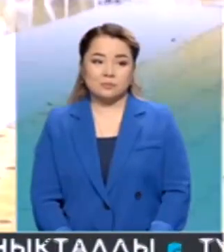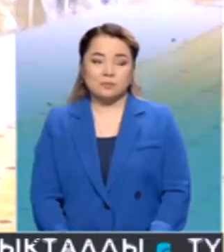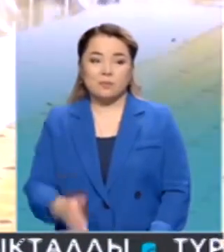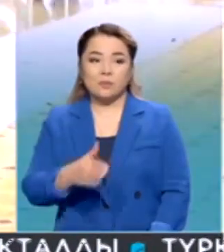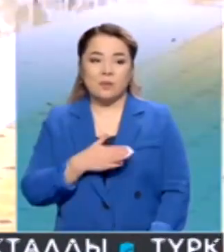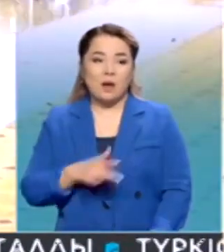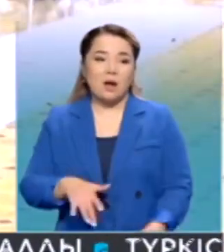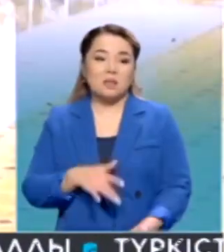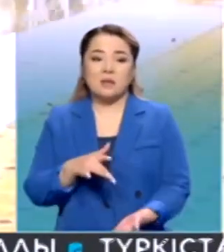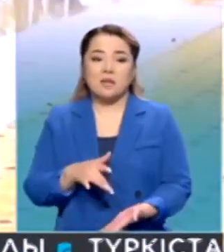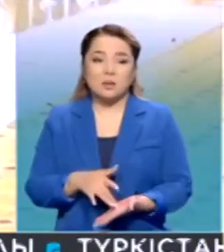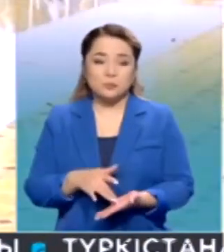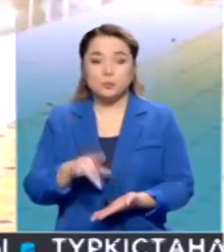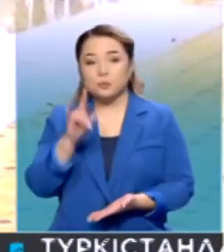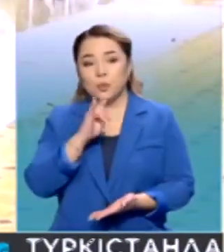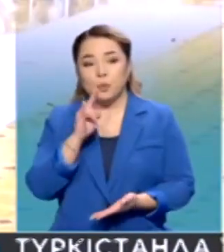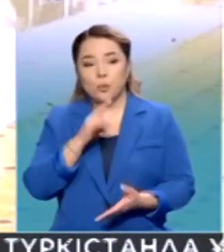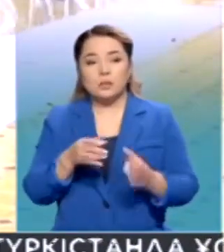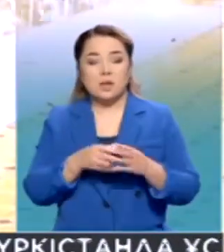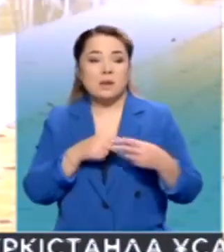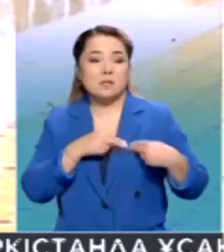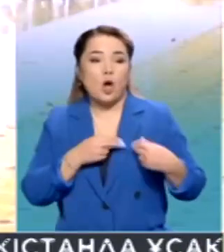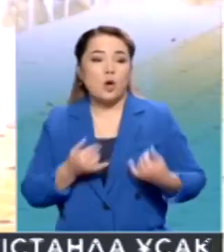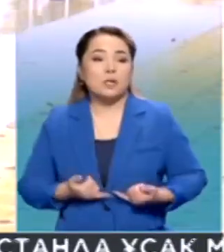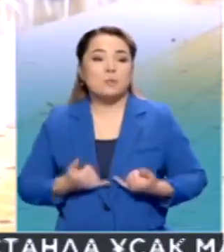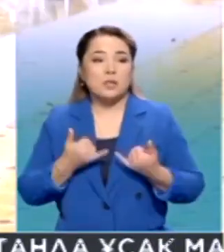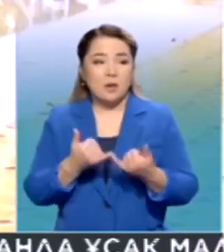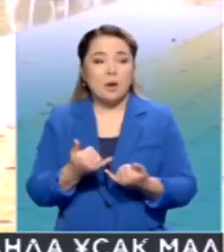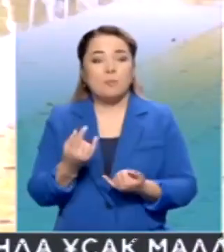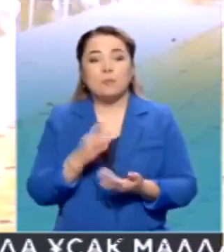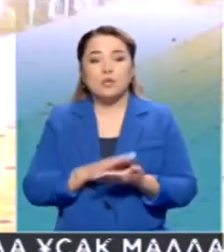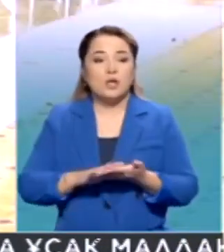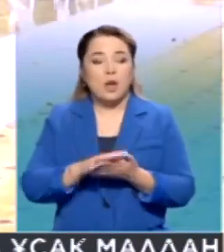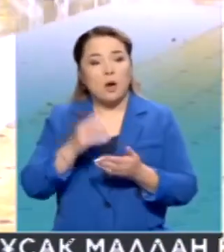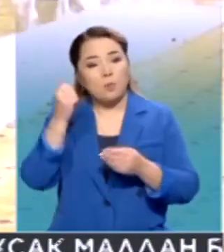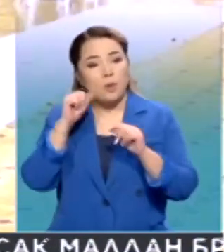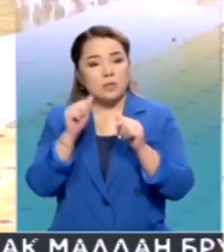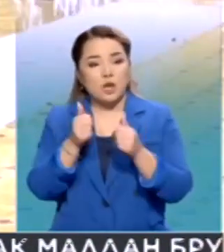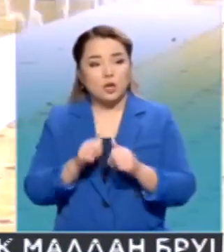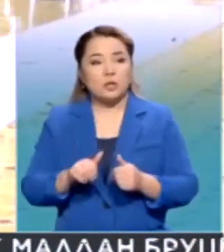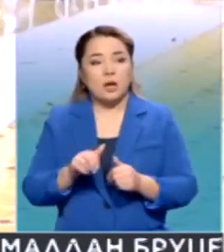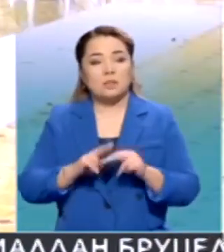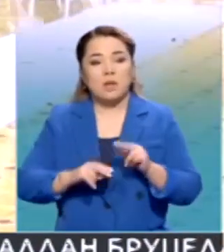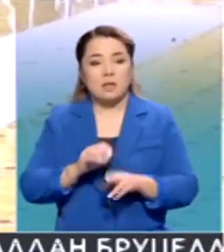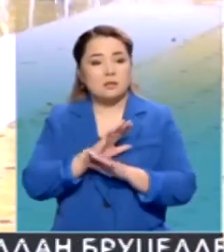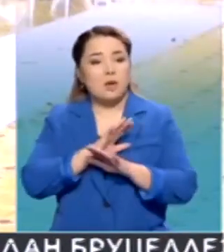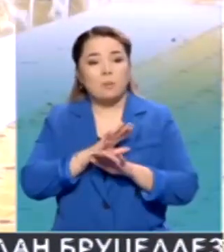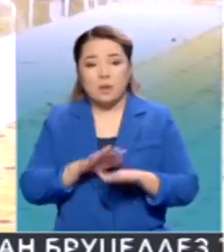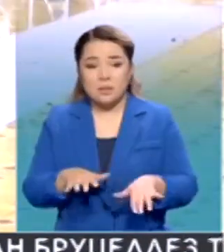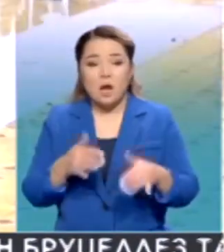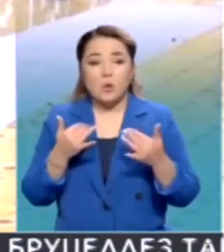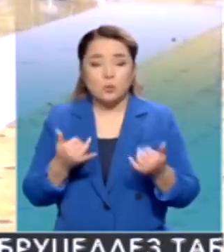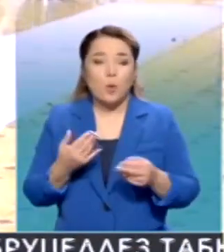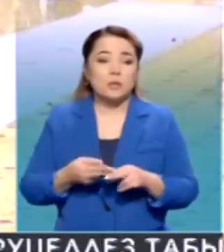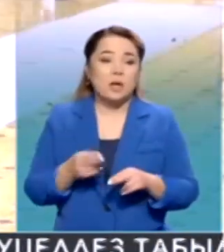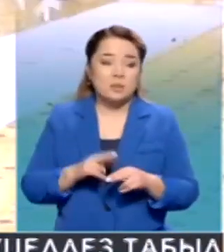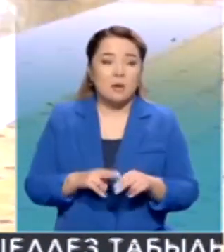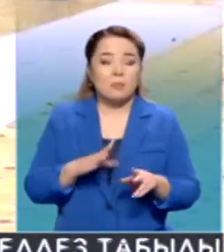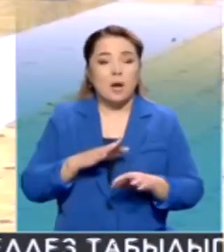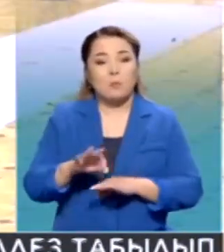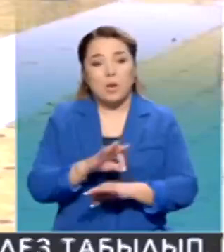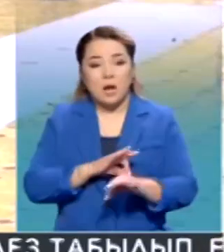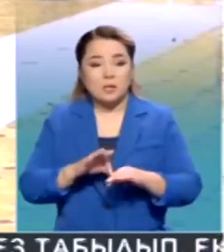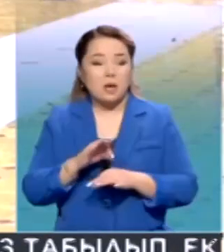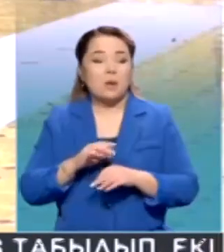Біздің қалада мұнайшылар еңбегін құрметтейтін бірде бір монументал ескерткіш салынбаған екен. Сондықтан біз осы